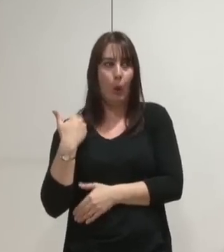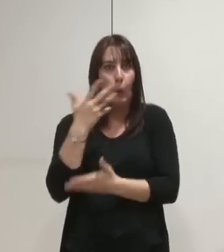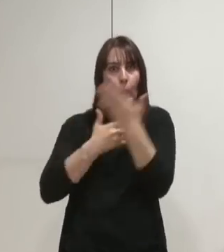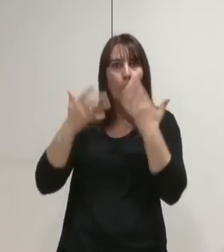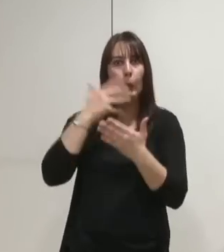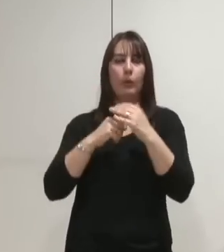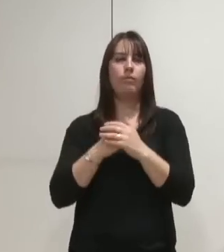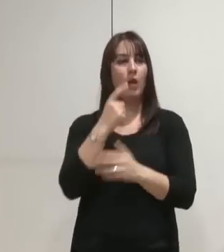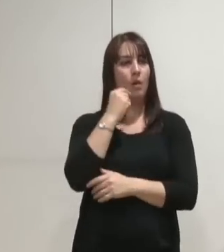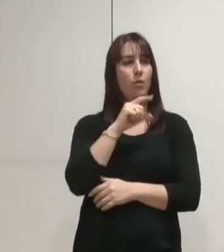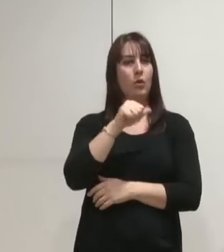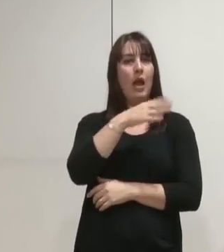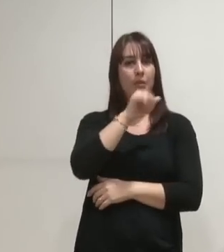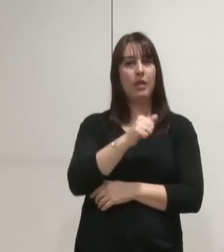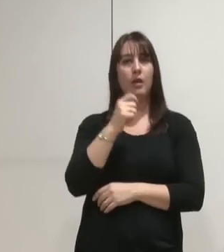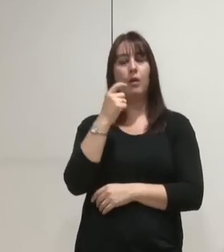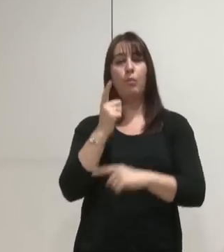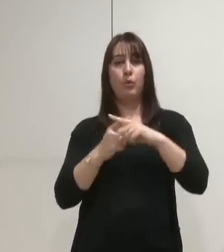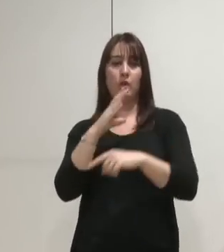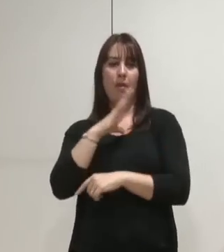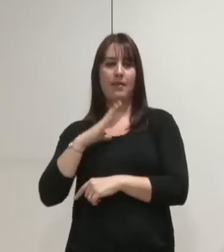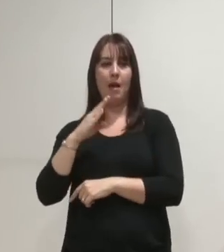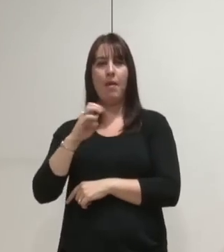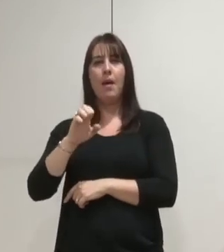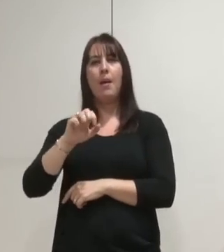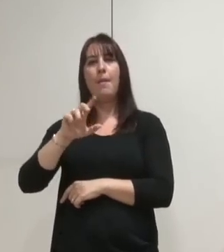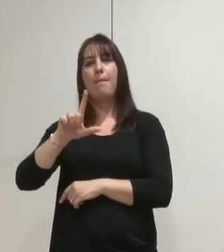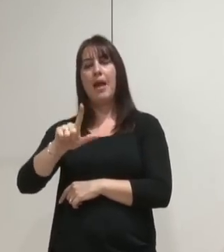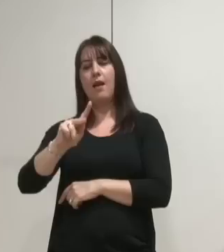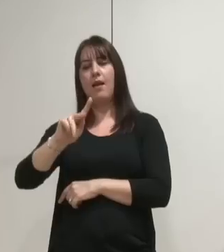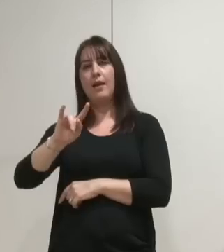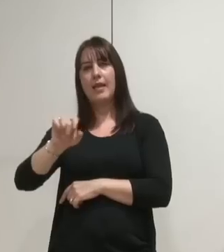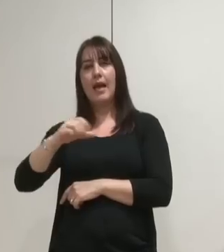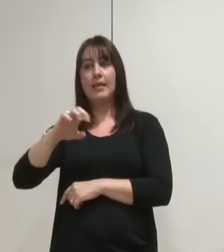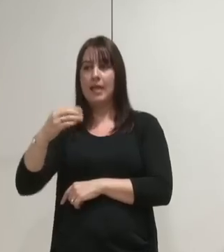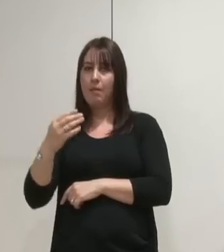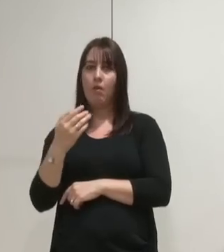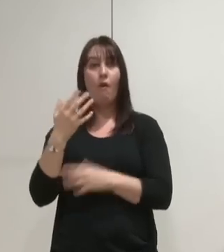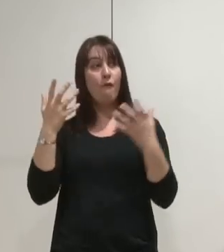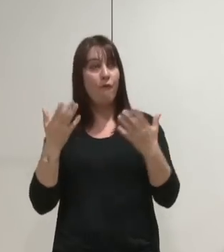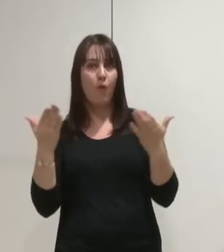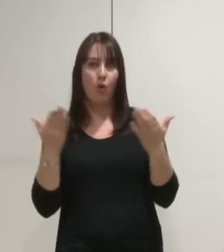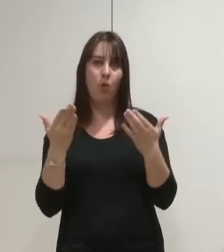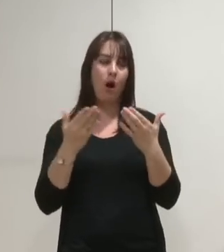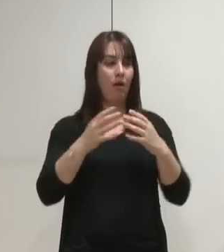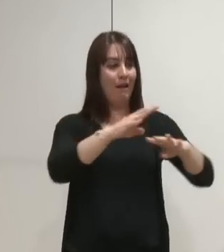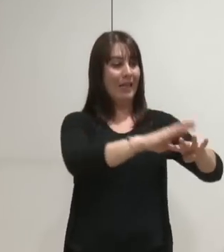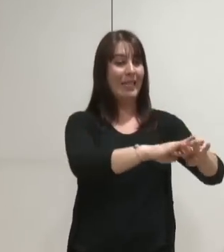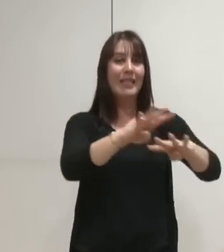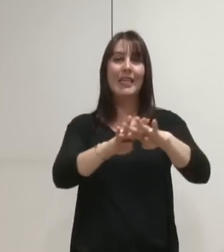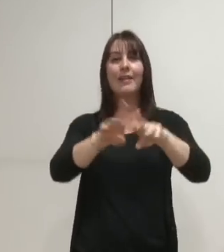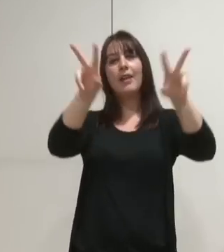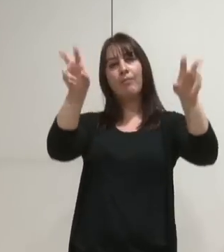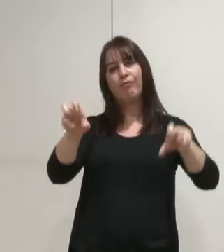de François lami et Najat Valo Belkassem c'était de pouvoir faire respirer la géographie des quartiers dit